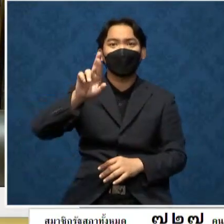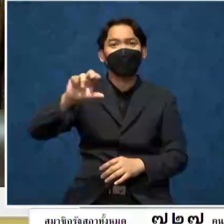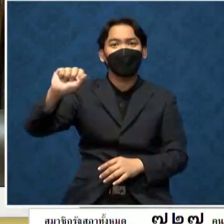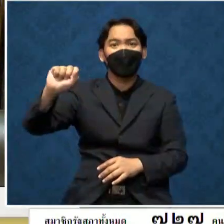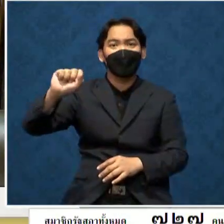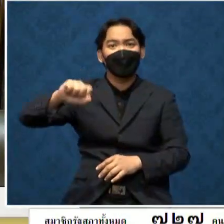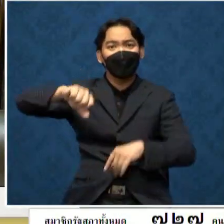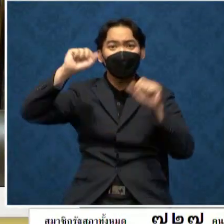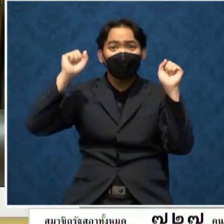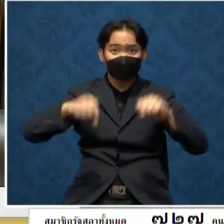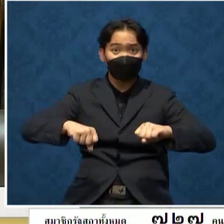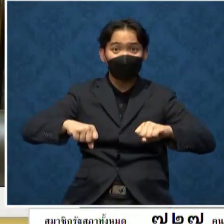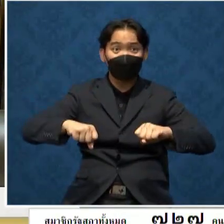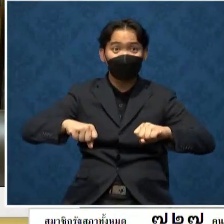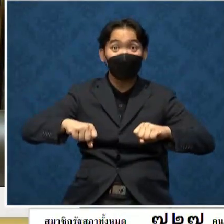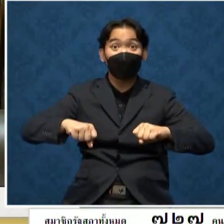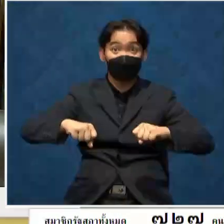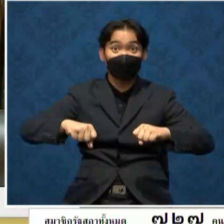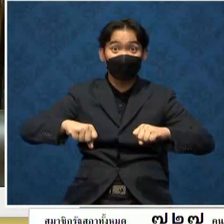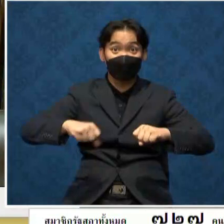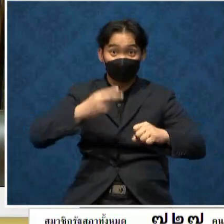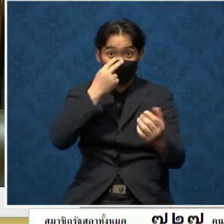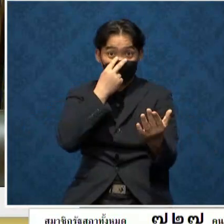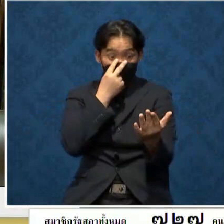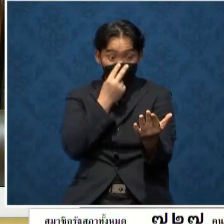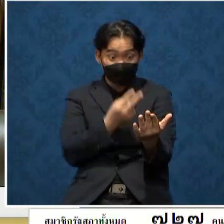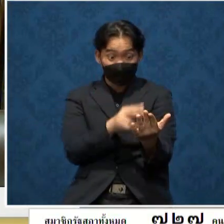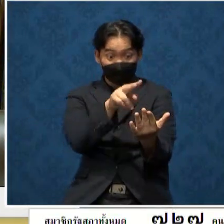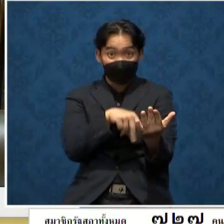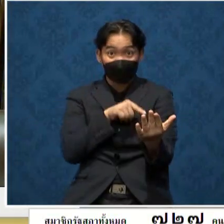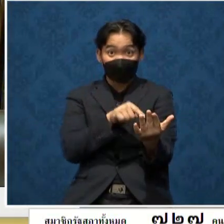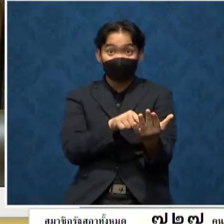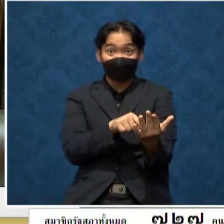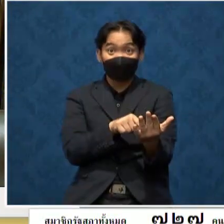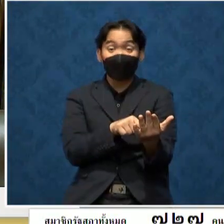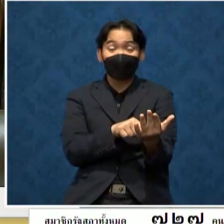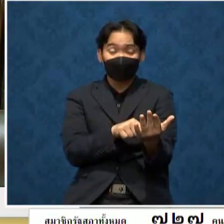ตินะครับอันนี้ดูตามข้อบังคับนะครับเป็นเอกสิทธิ์ที่เสน